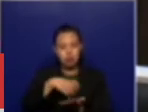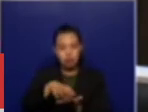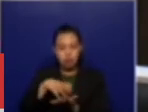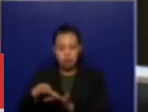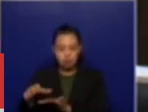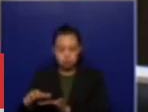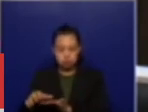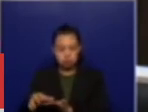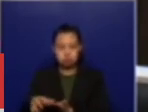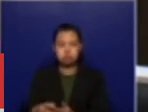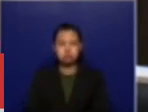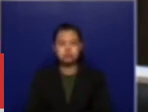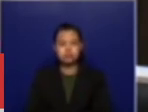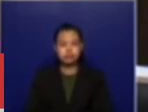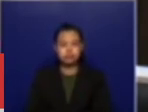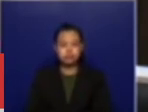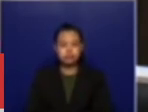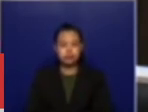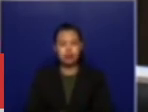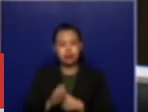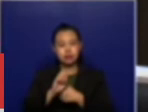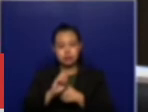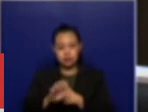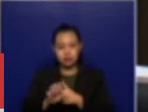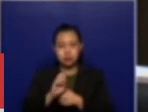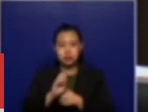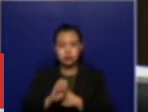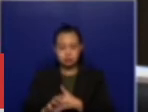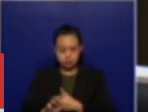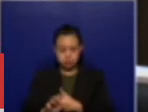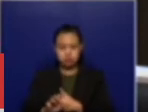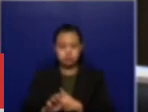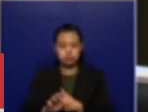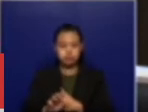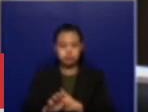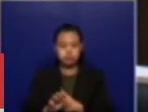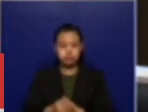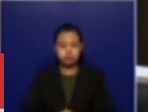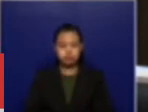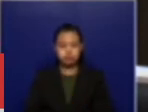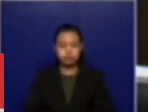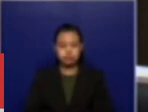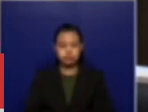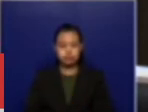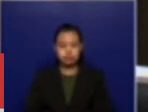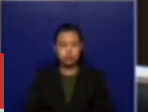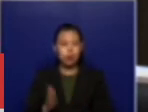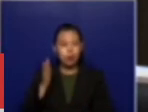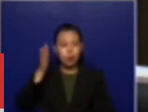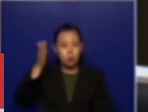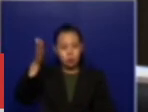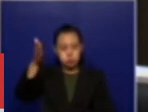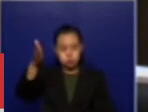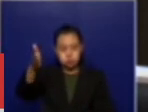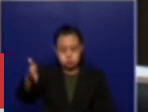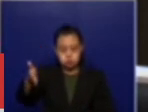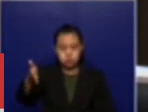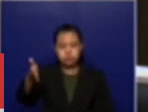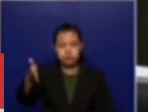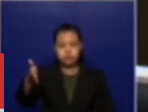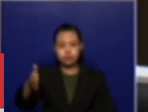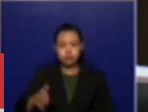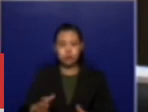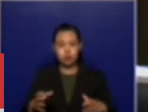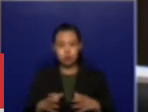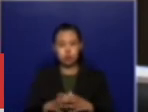อมให้ข้อเสนอแนะไปแล้วนั้นเนี่ยนะครับหลังจากนี้เป็นต้นไปนะครับท่านผู้อภิปรายจากพรรคเพื่อไท